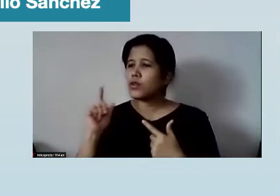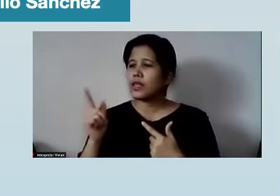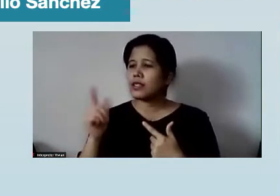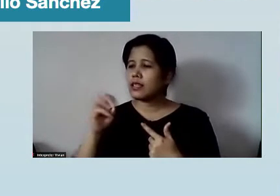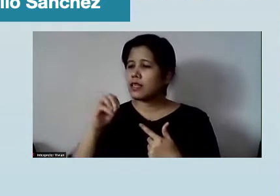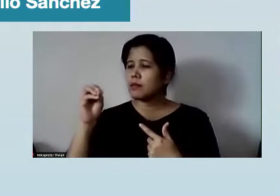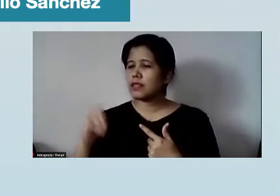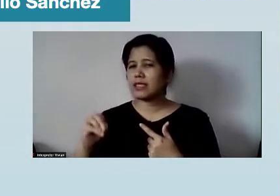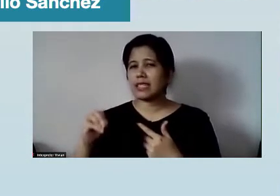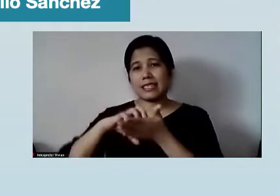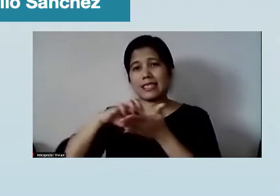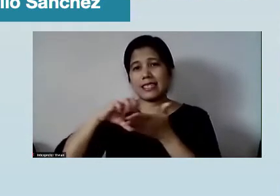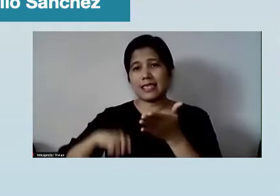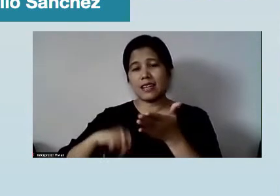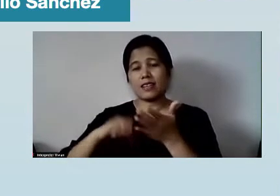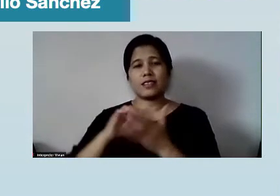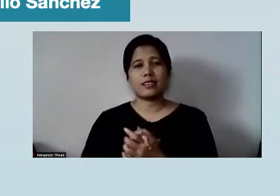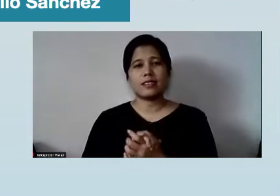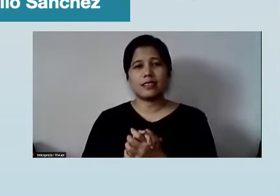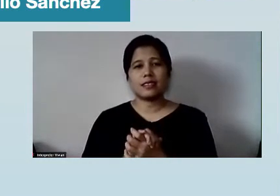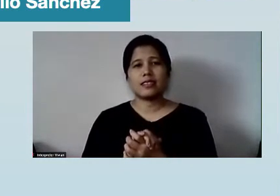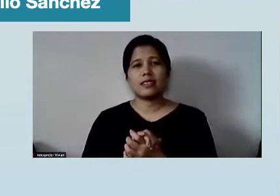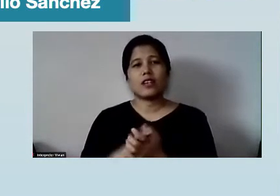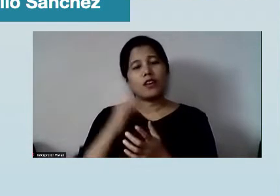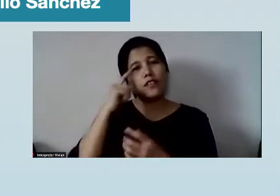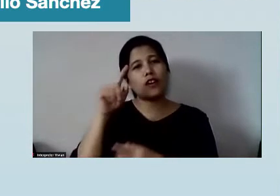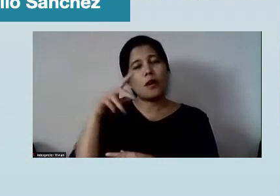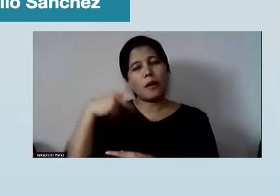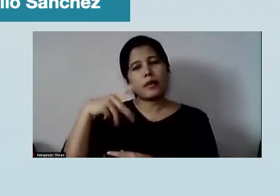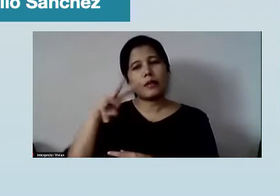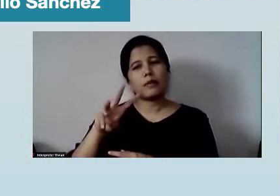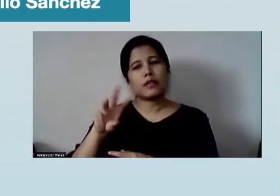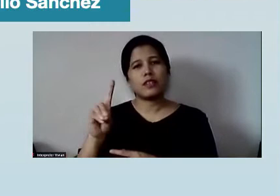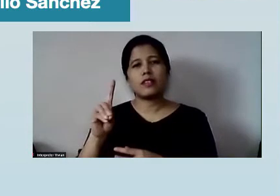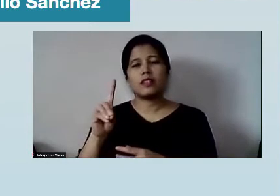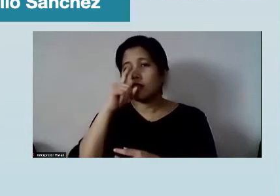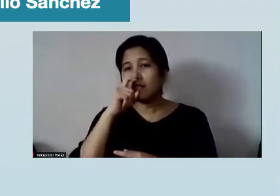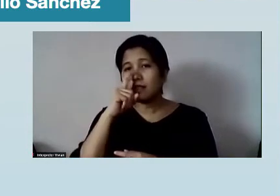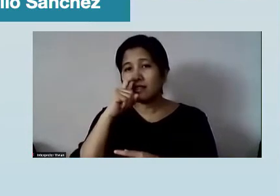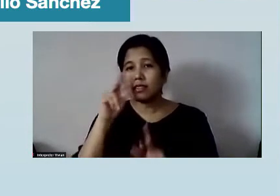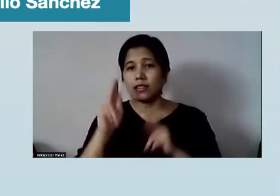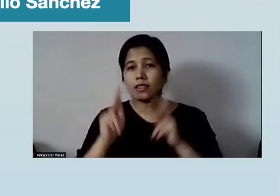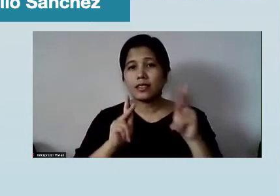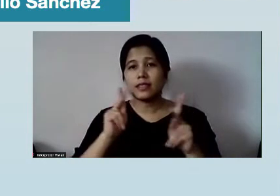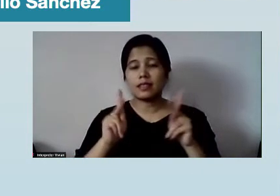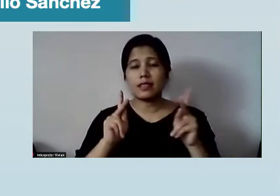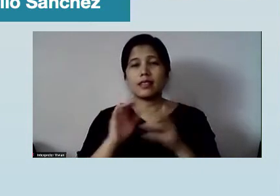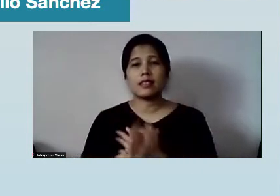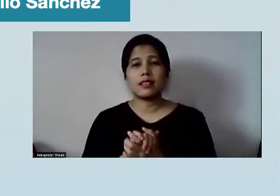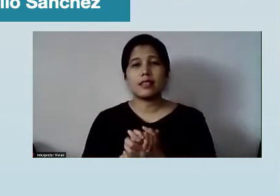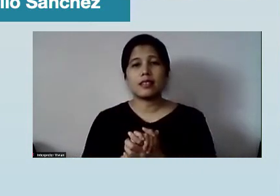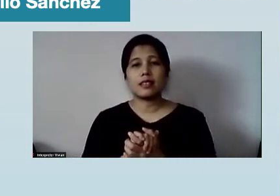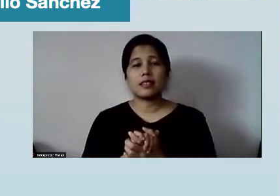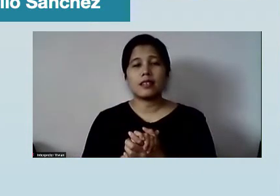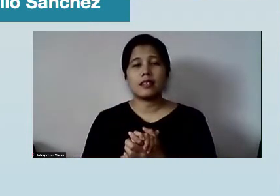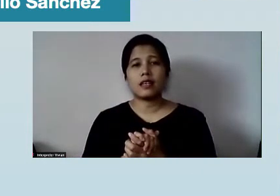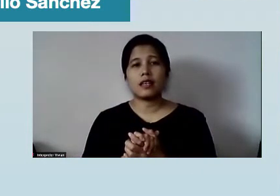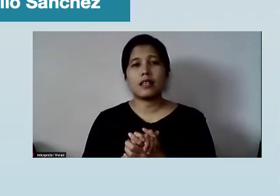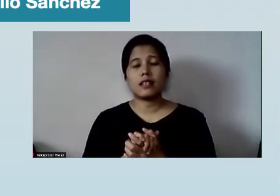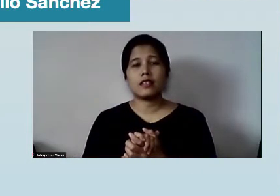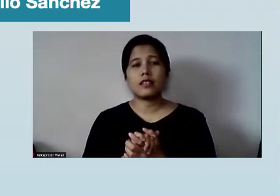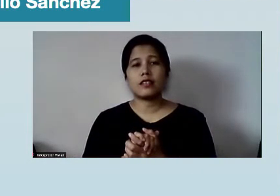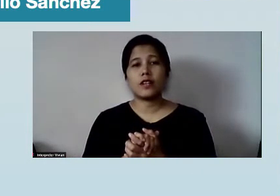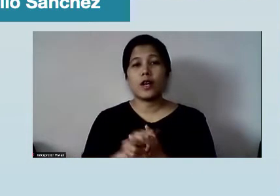20% discount sa mga PWD, senior citizens. Tapos yung mga AUVs natin, mga